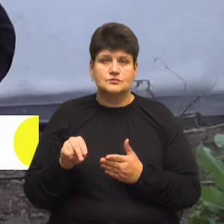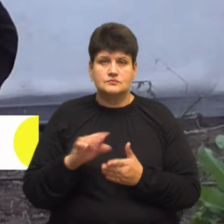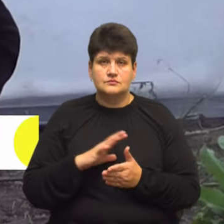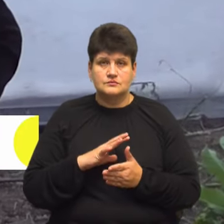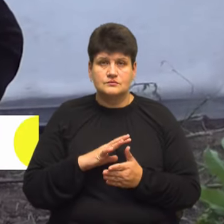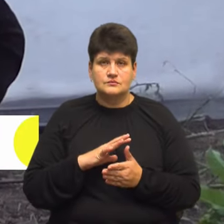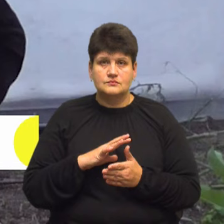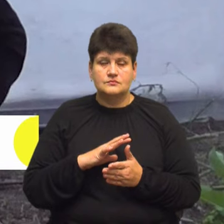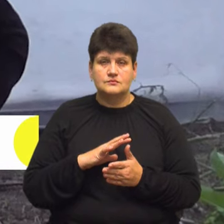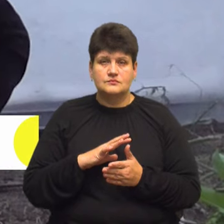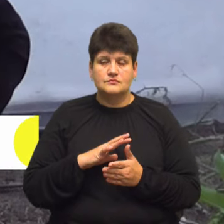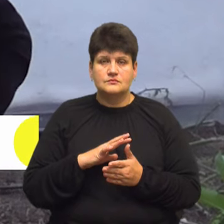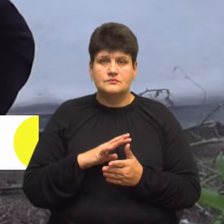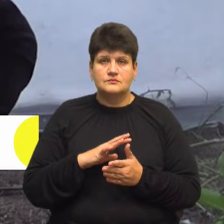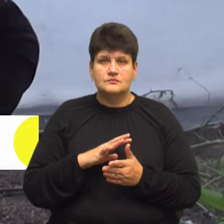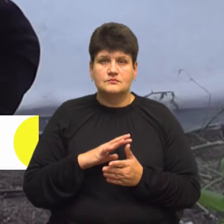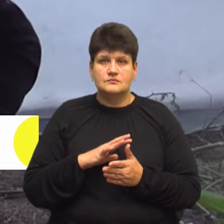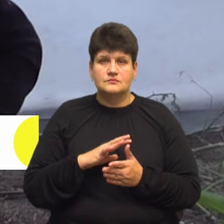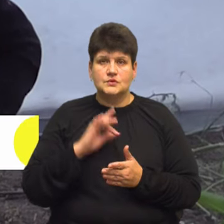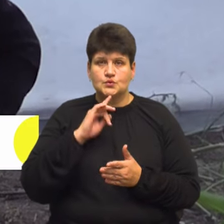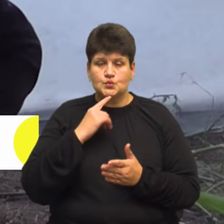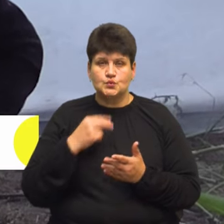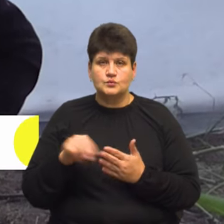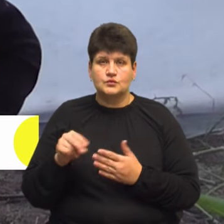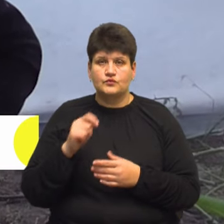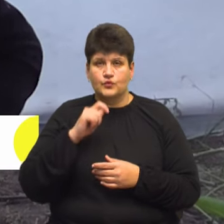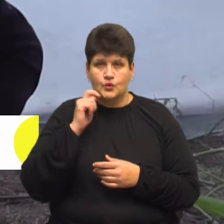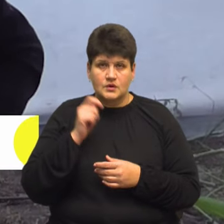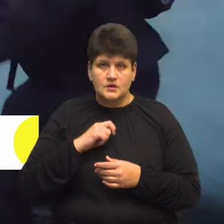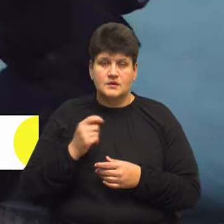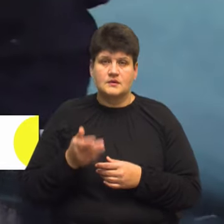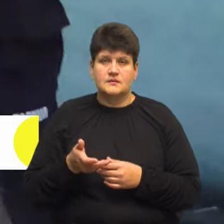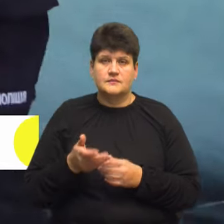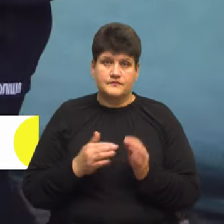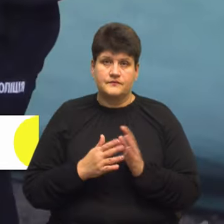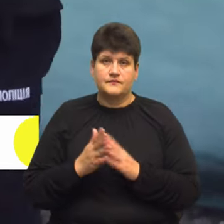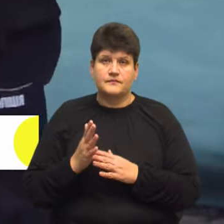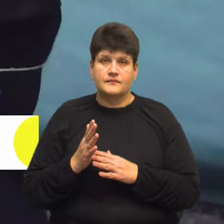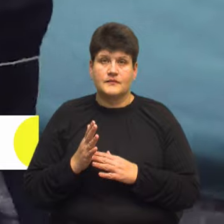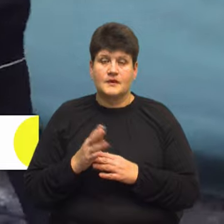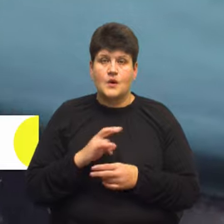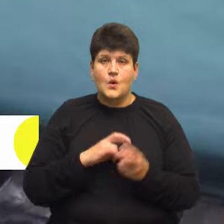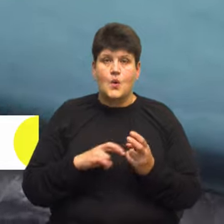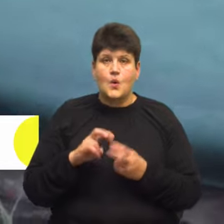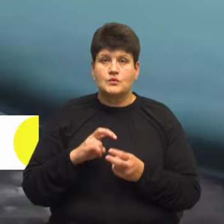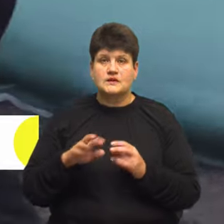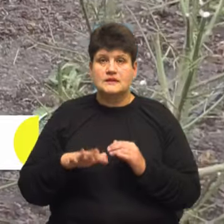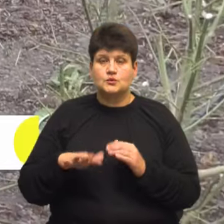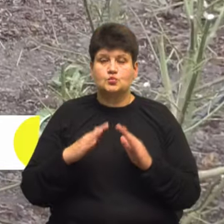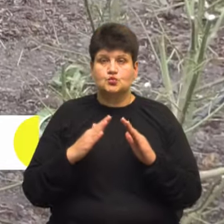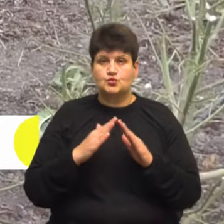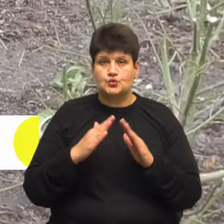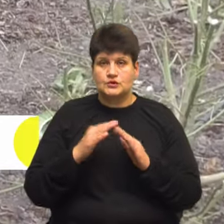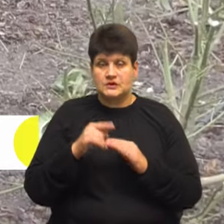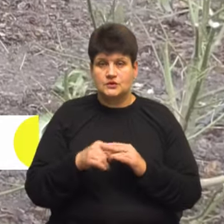медицинську канабіс, а його трудно достати в Україні. От. Я не лишав себе вирощувати. Під час обшуку на території будинку